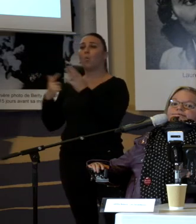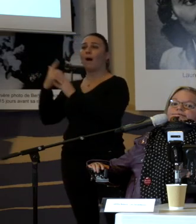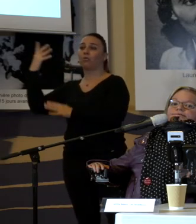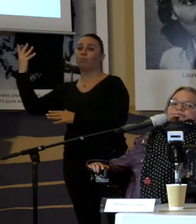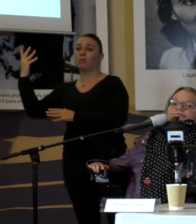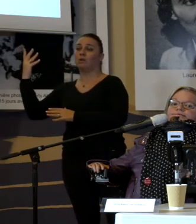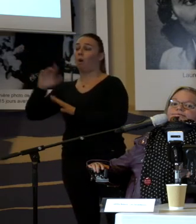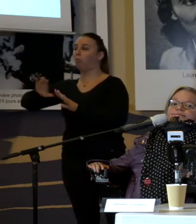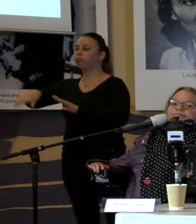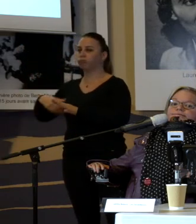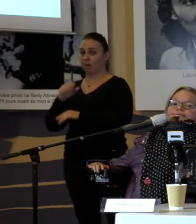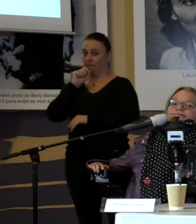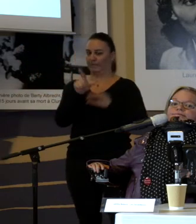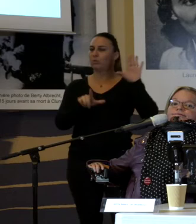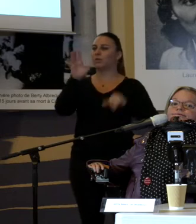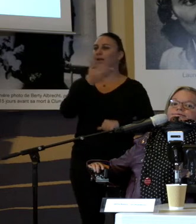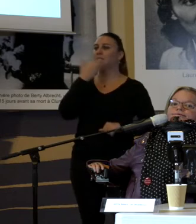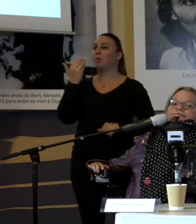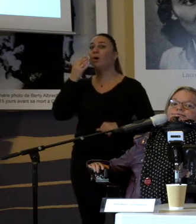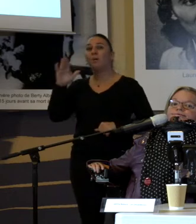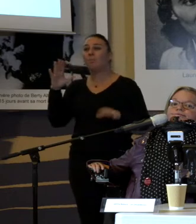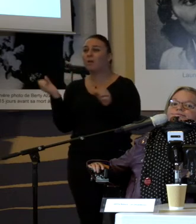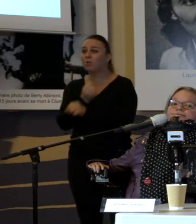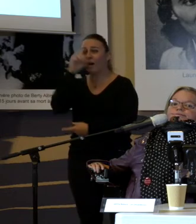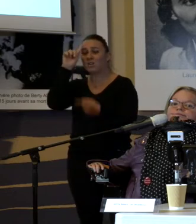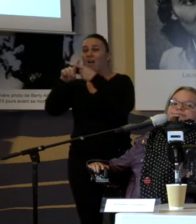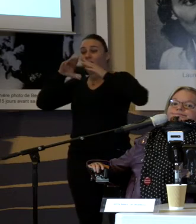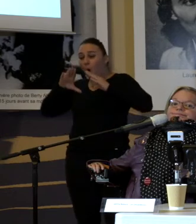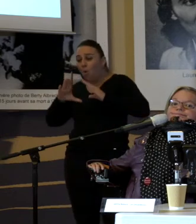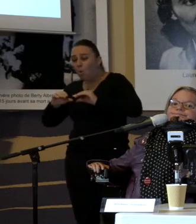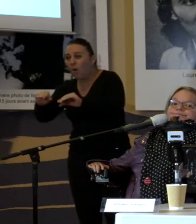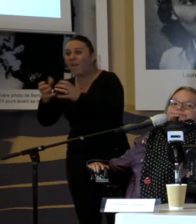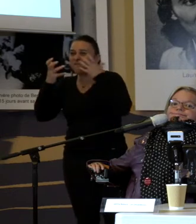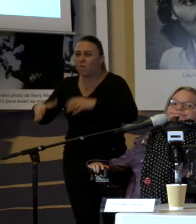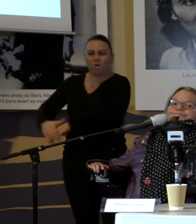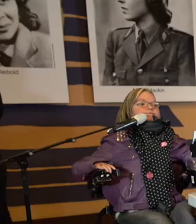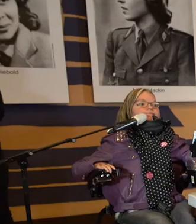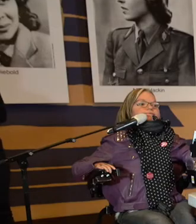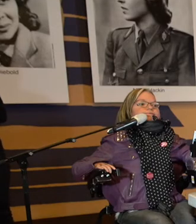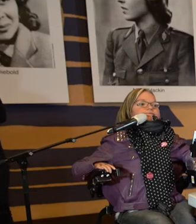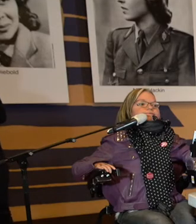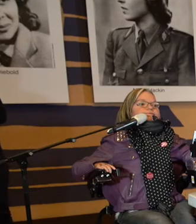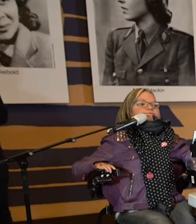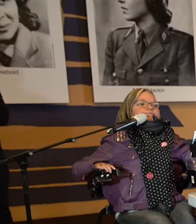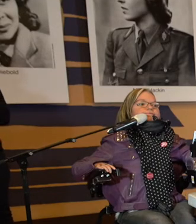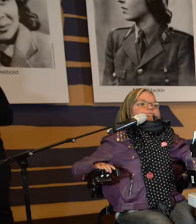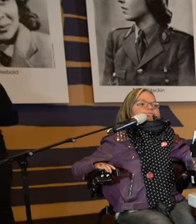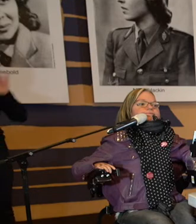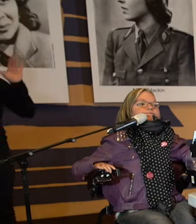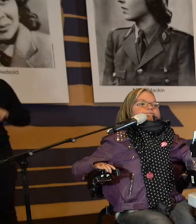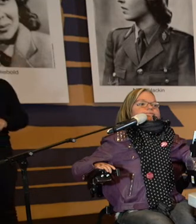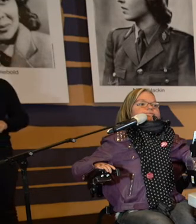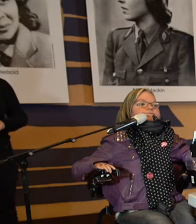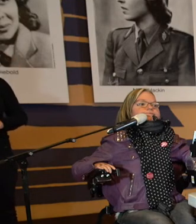2005. Mais malheureusement, il n'y a jamais eu d'intention de l'appliquer, cette loi, ni de volonté, ni de moyens pour la mettre en application, ni de